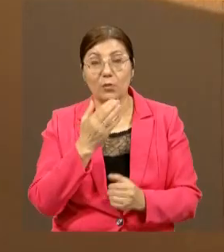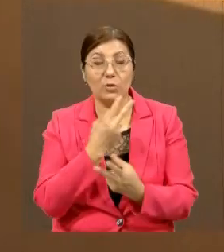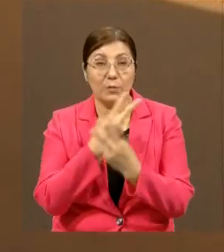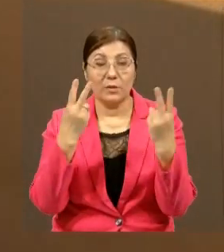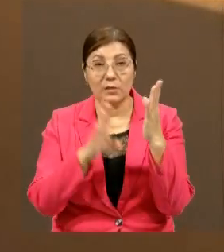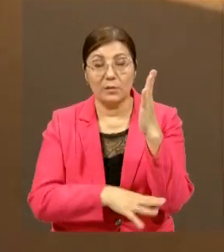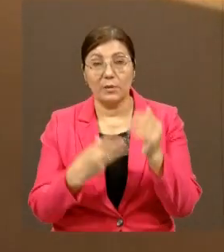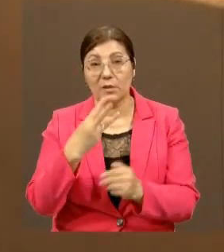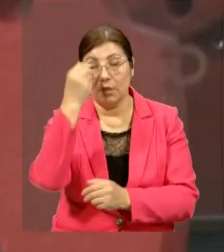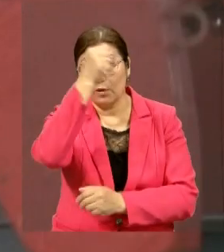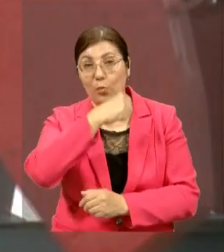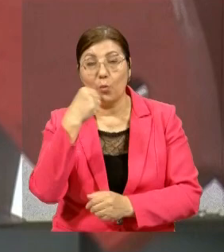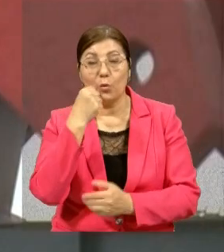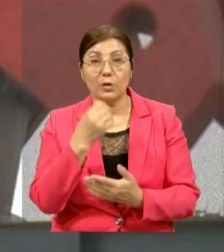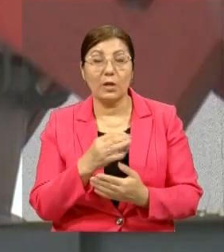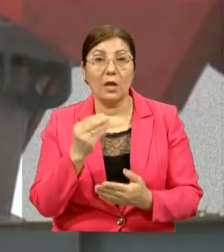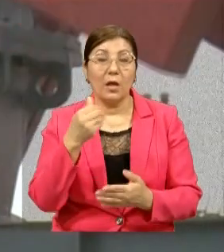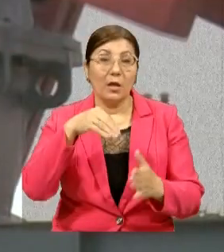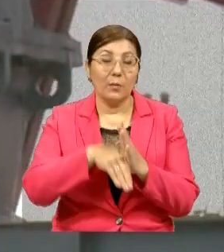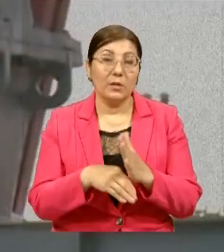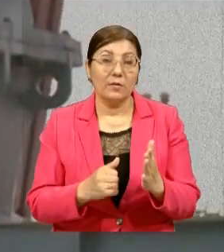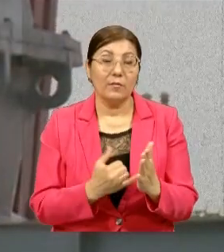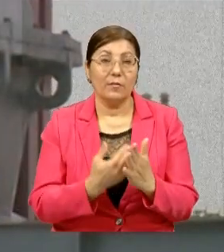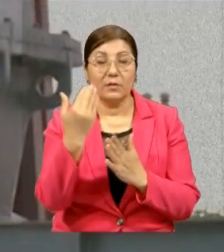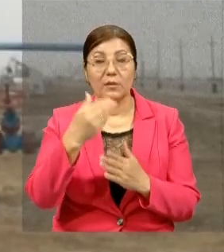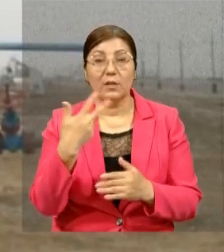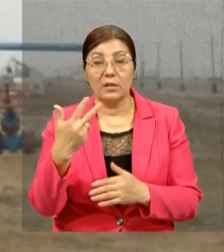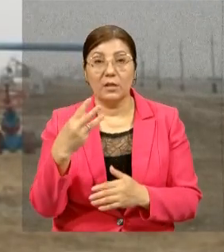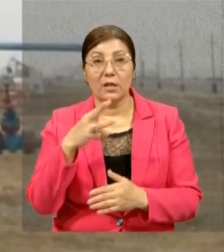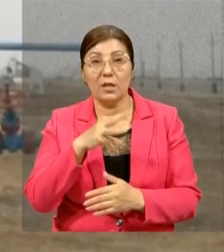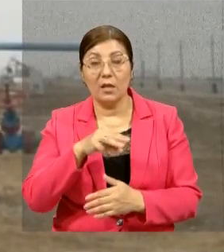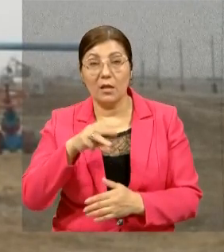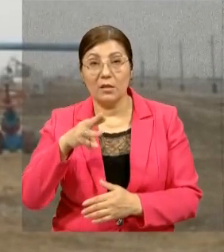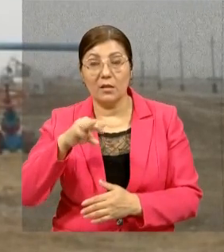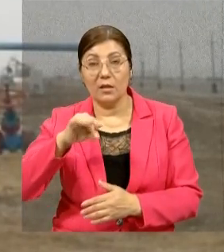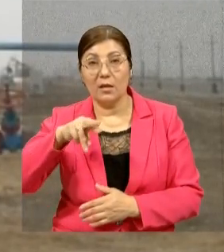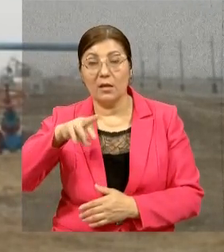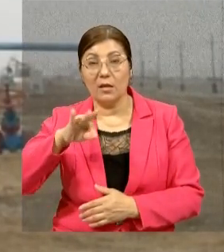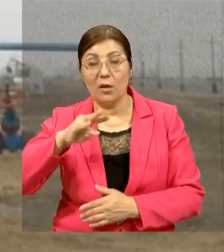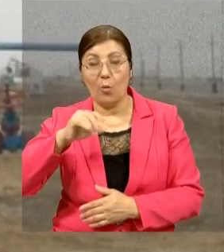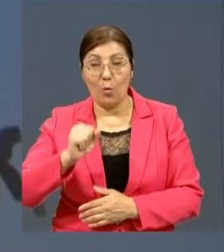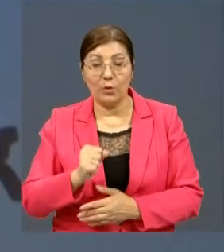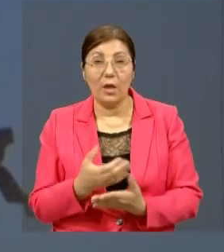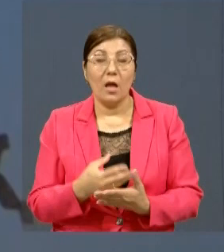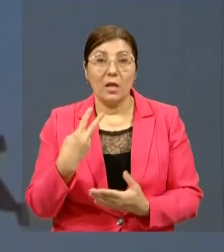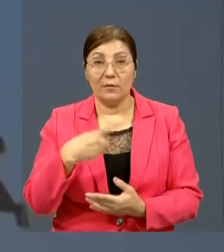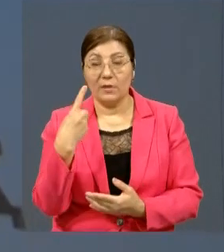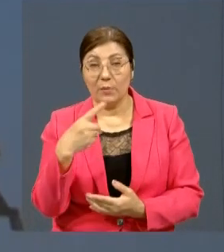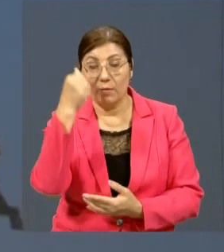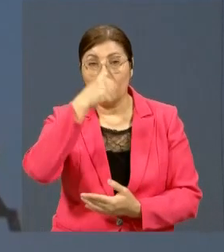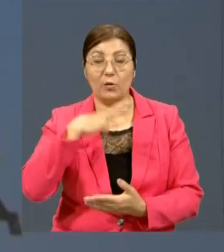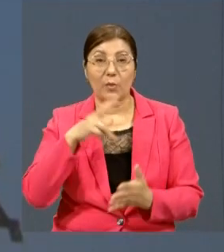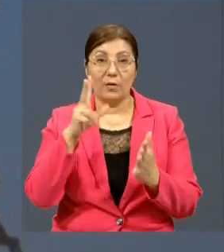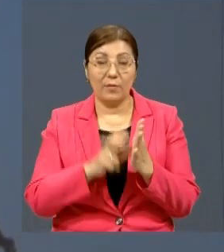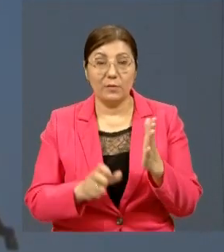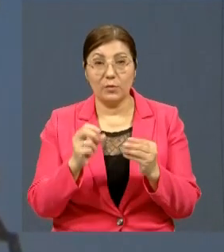за последние 3 года объём инвестиций в области вырос до 2 три 800 млрд тенге тогда как в 2021 году этот показатель составлял